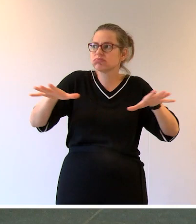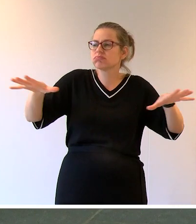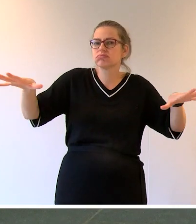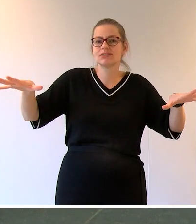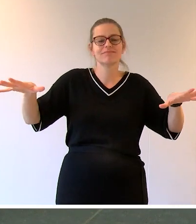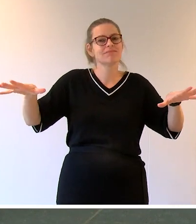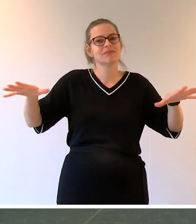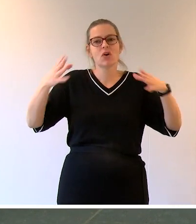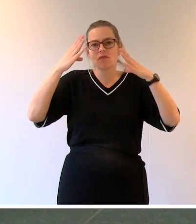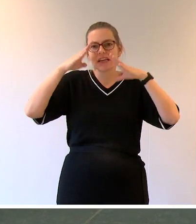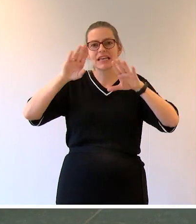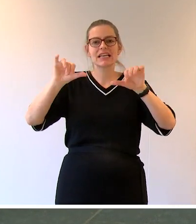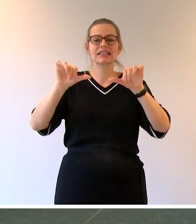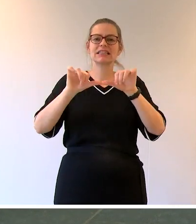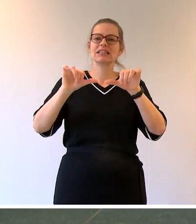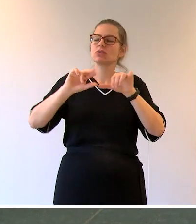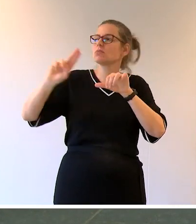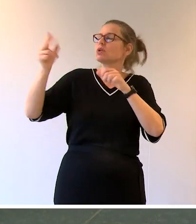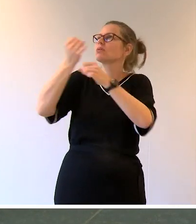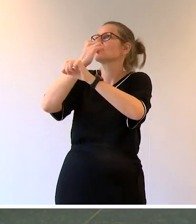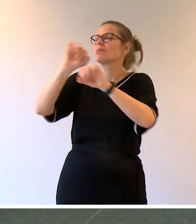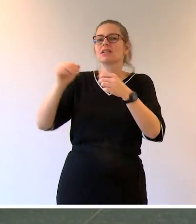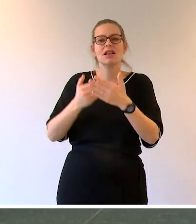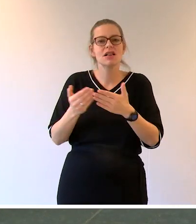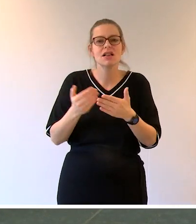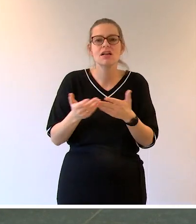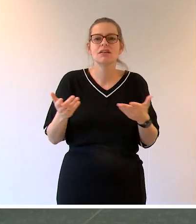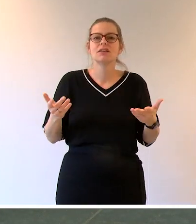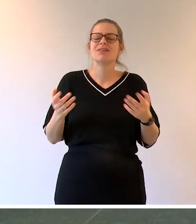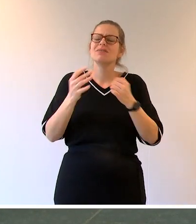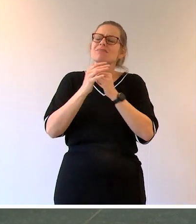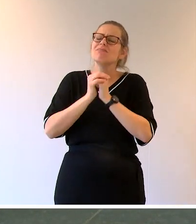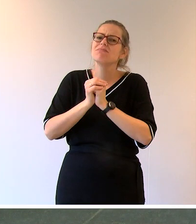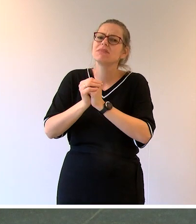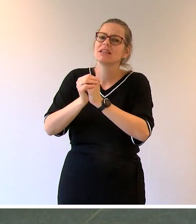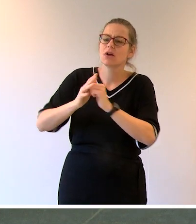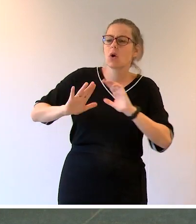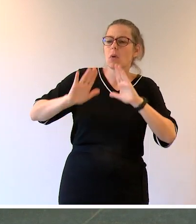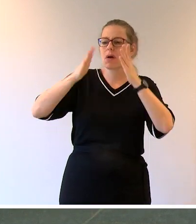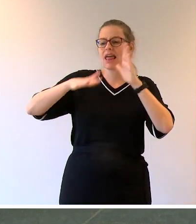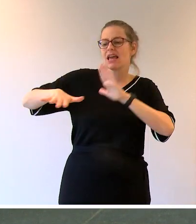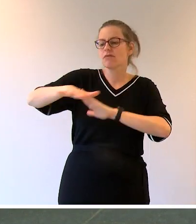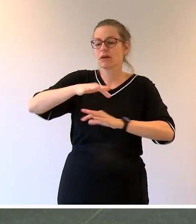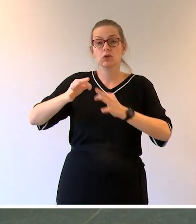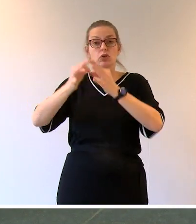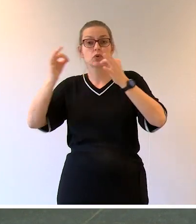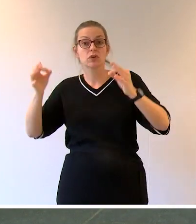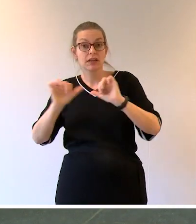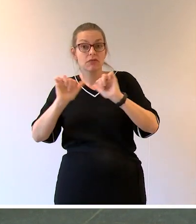Om de erediensten te houden om u te prijzen. We bidden om leefruimte, gezondheid,